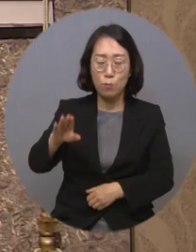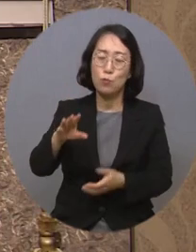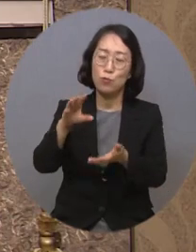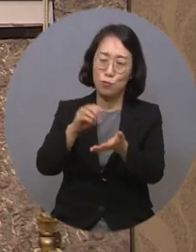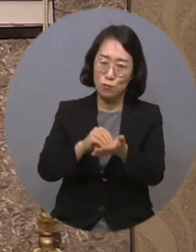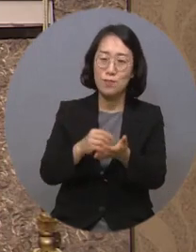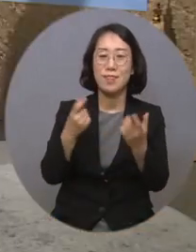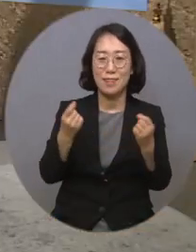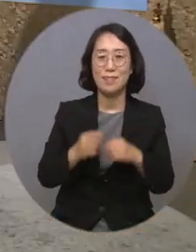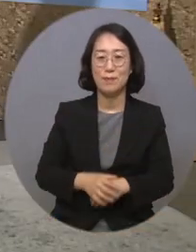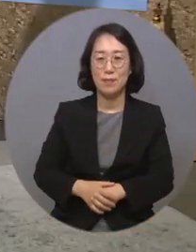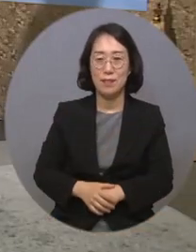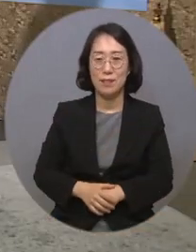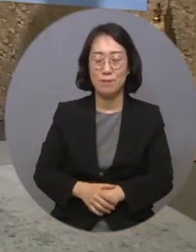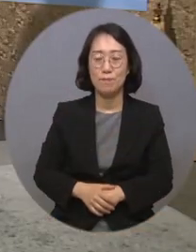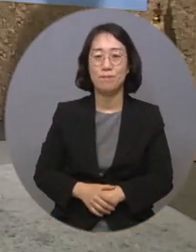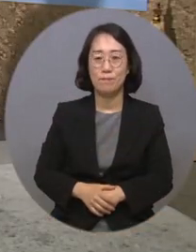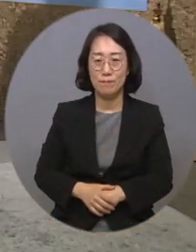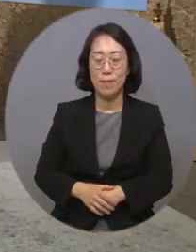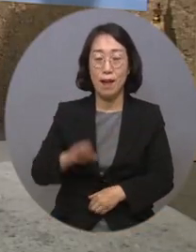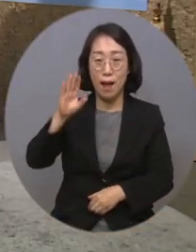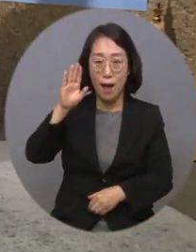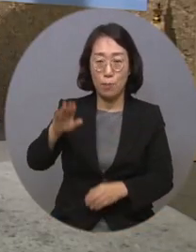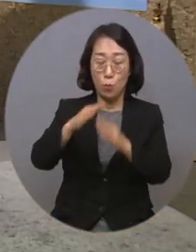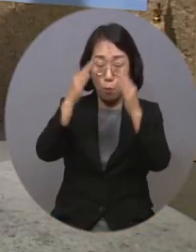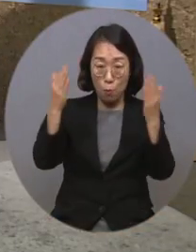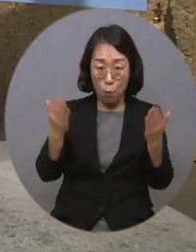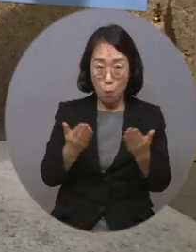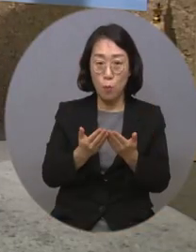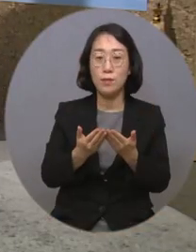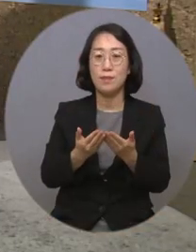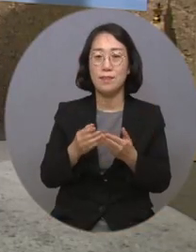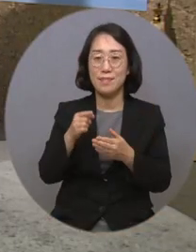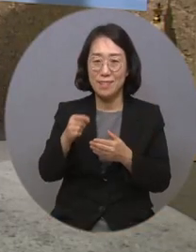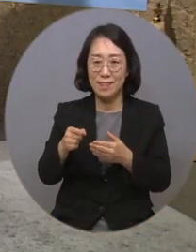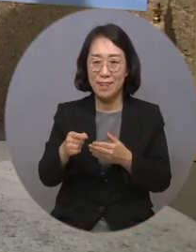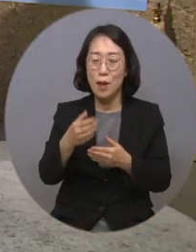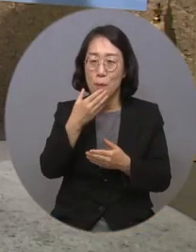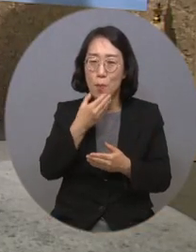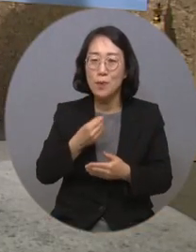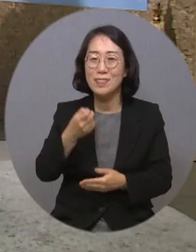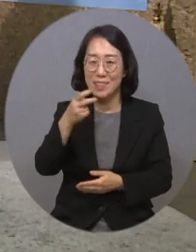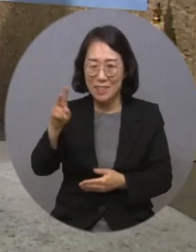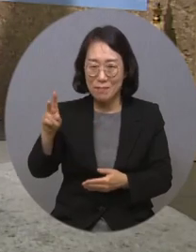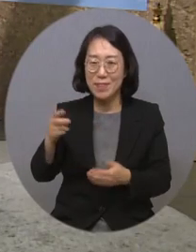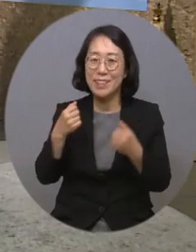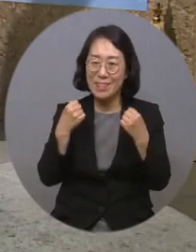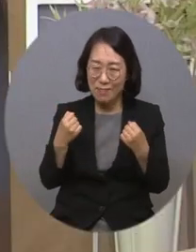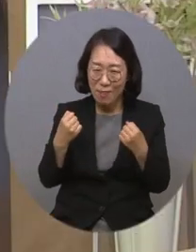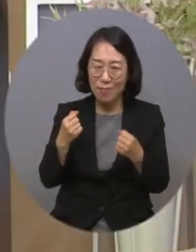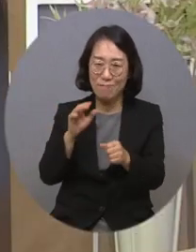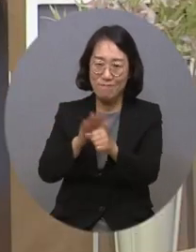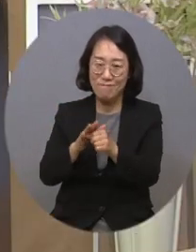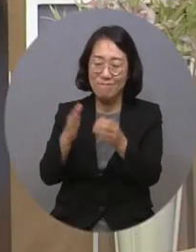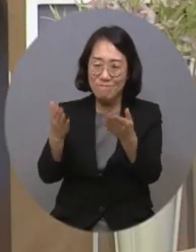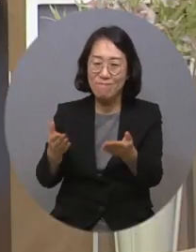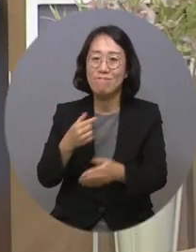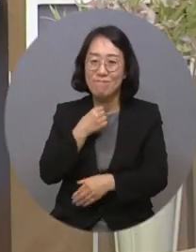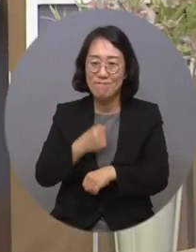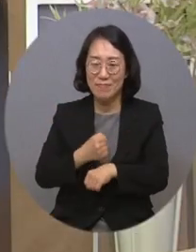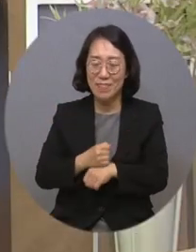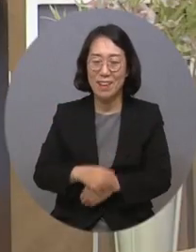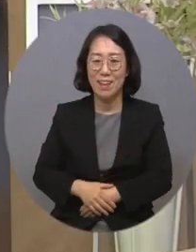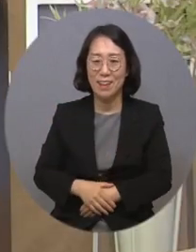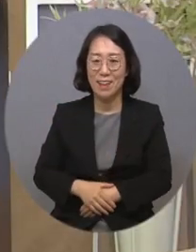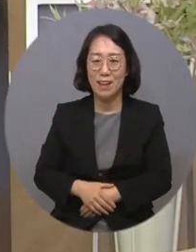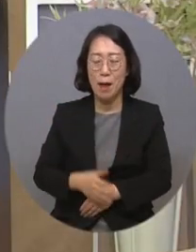않는가 싶습니다. 네. 네. 앞으로의 모든 걸음에도 저희 복지TV가 항상 함께 응원하도록 네. 하겠습니다. 네. 그럼 마지막으로